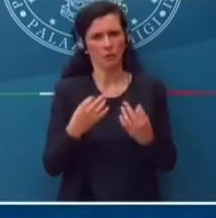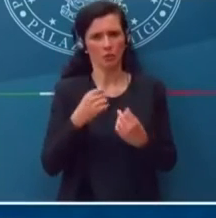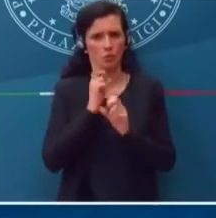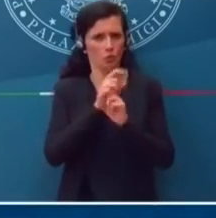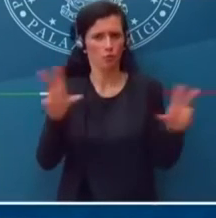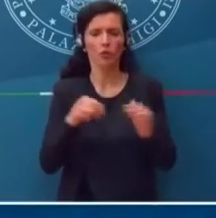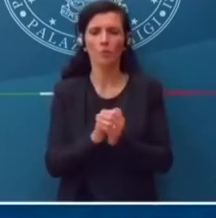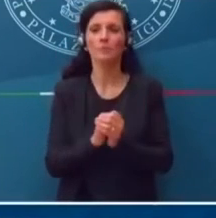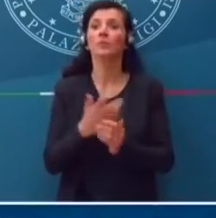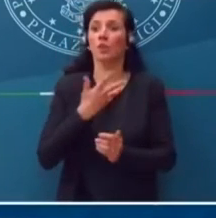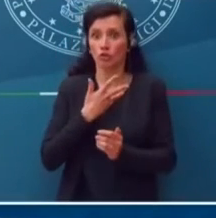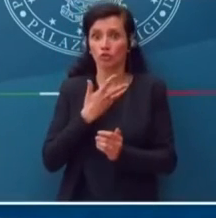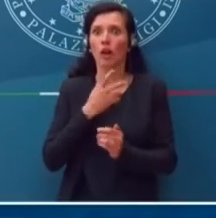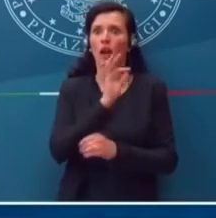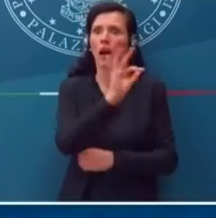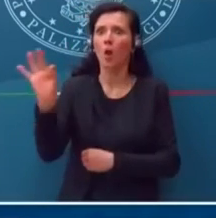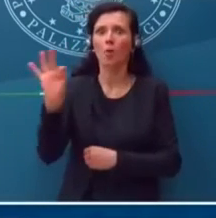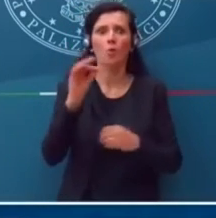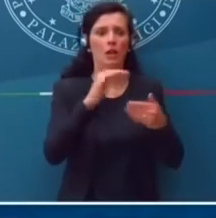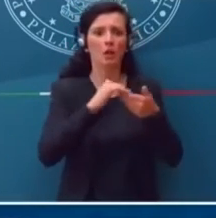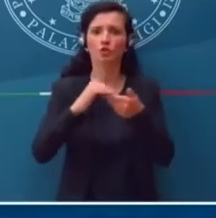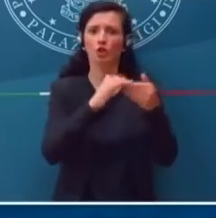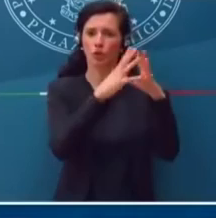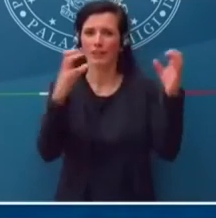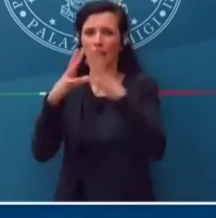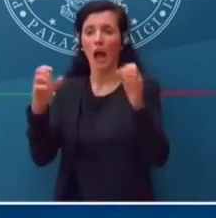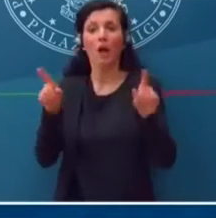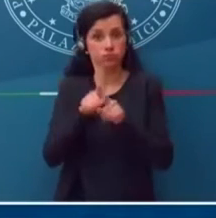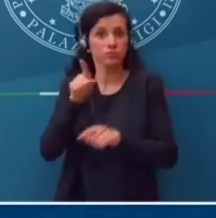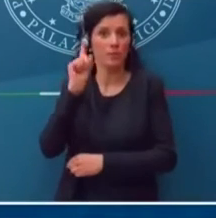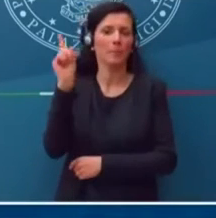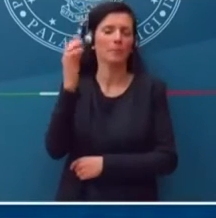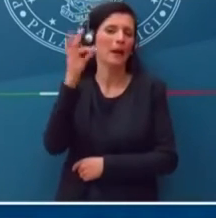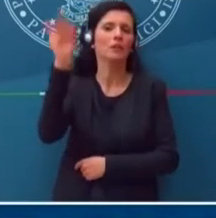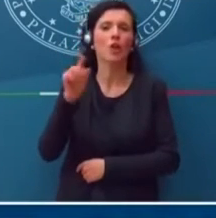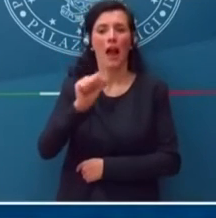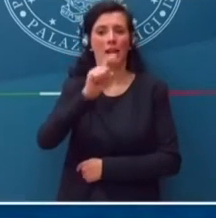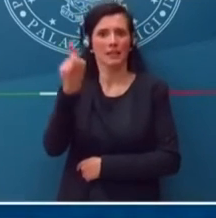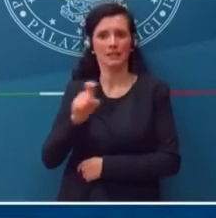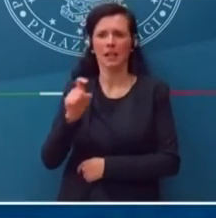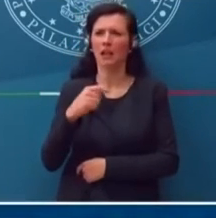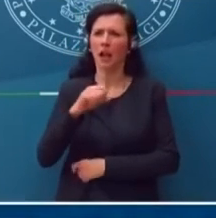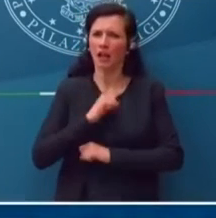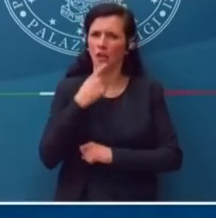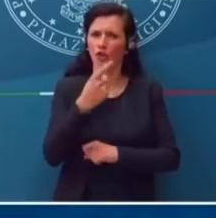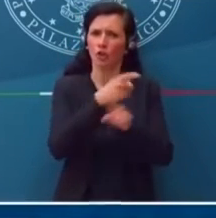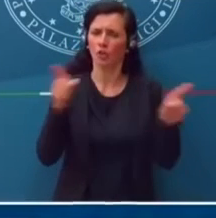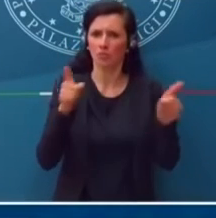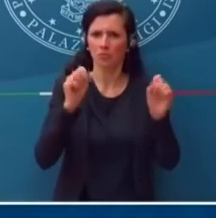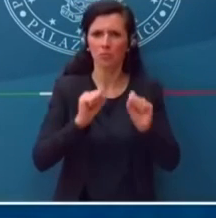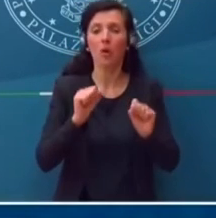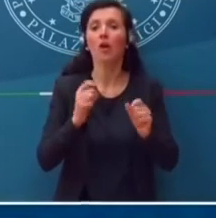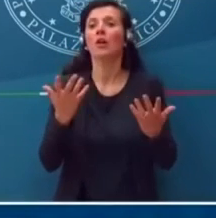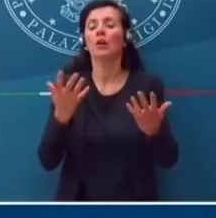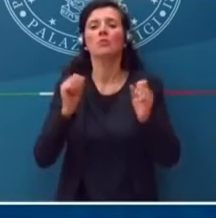defaillance di alcune società, in particolare AstraZeneca. Come ho detto l'altra volta, non so se proprio a voi, la sensazione è così, che uno ha, per carità, forse uno